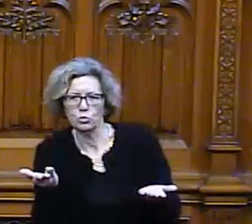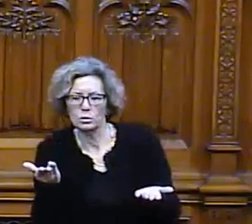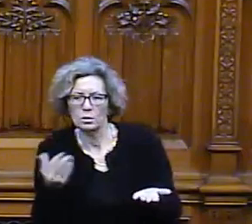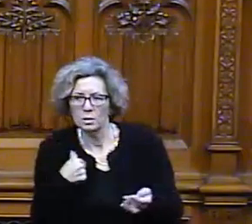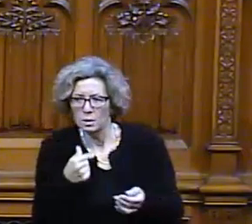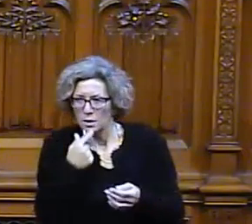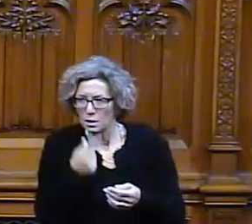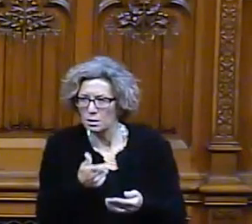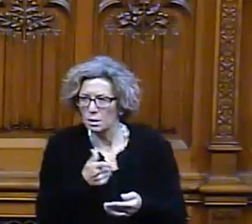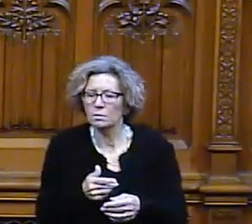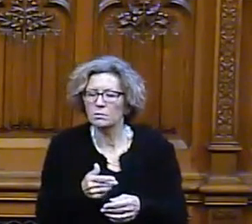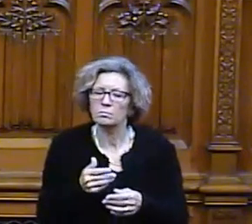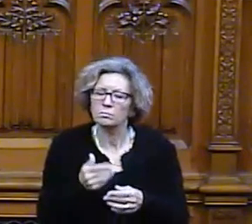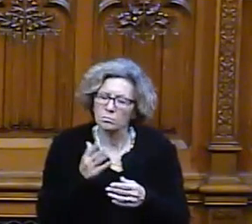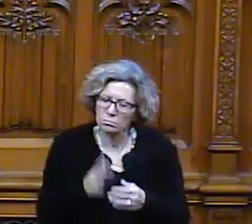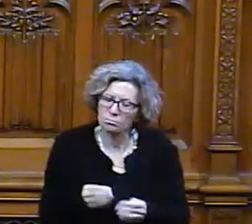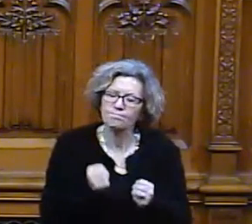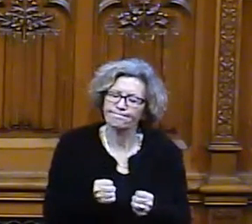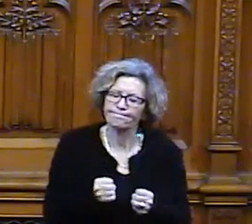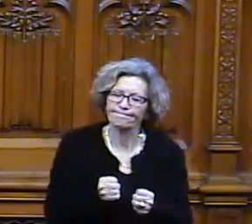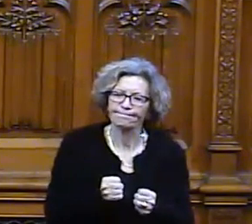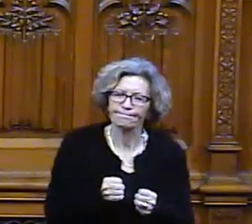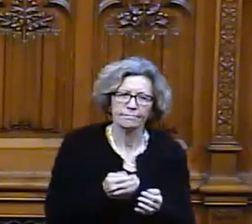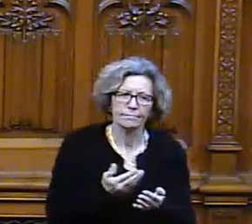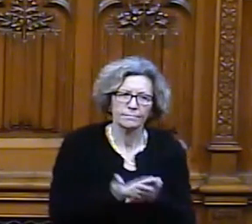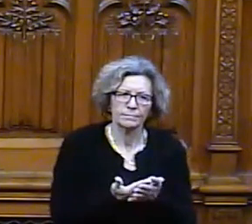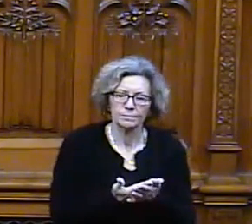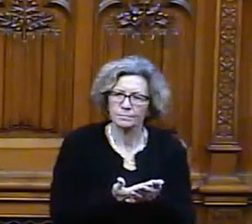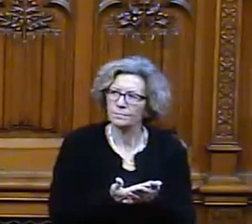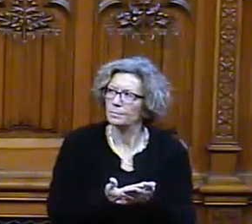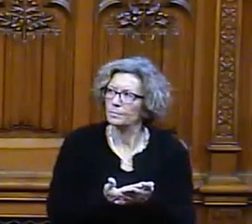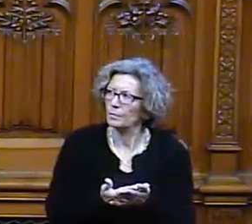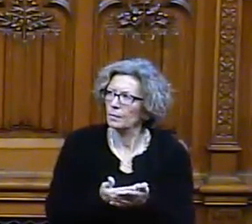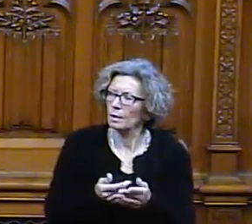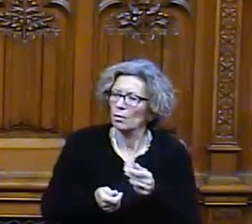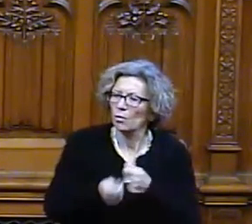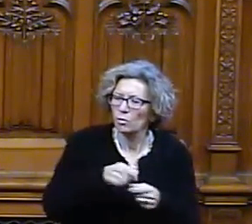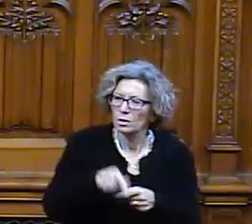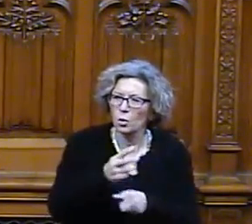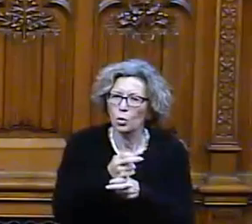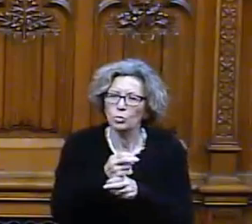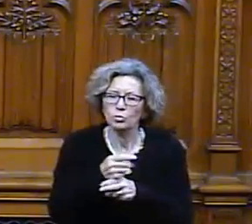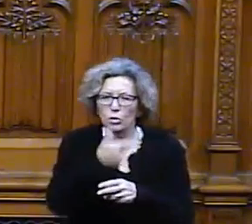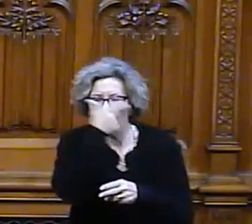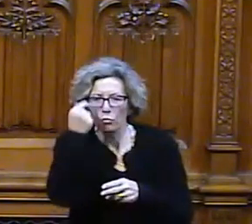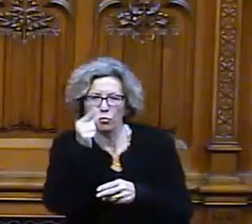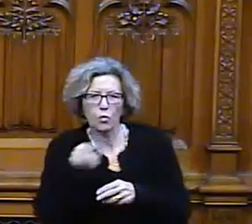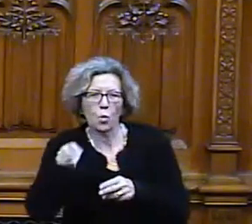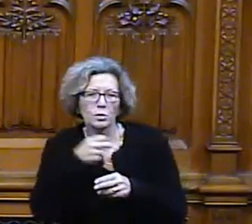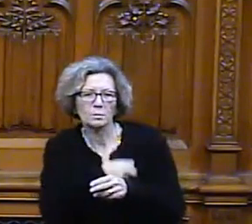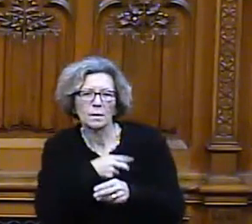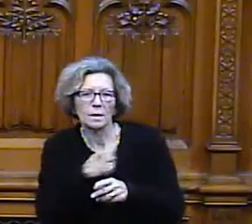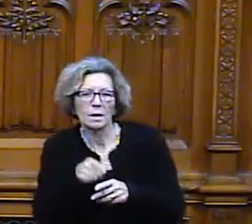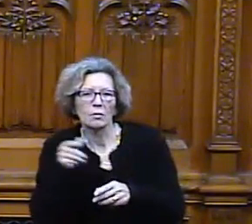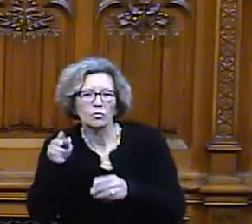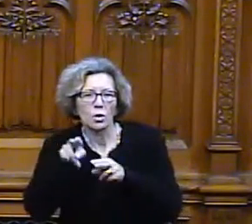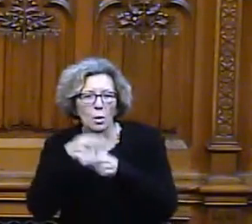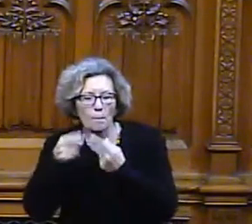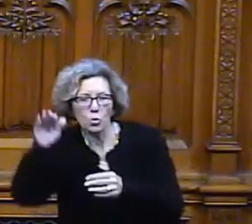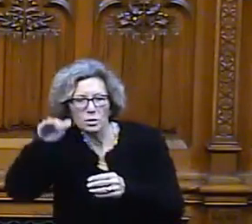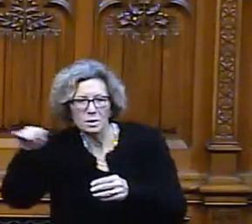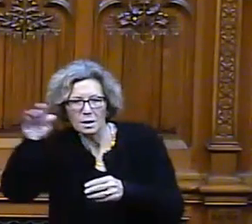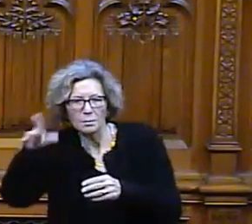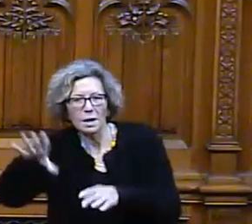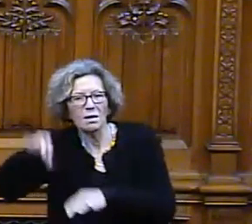sage Ihnen, Gott sei Dank. Gott sei Dank haben die Verhandler der Österreichischen Volkspartei hier auf Bundesebene die Wahlfreiheit